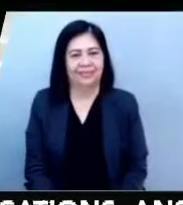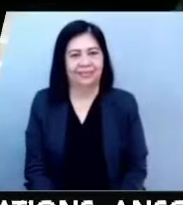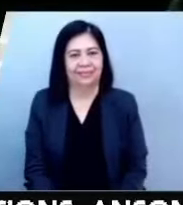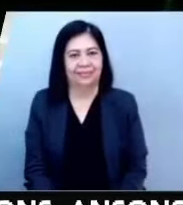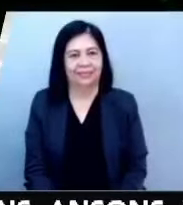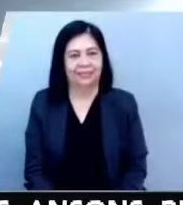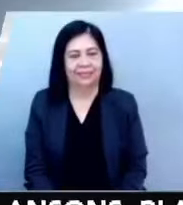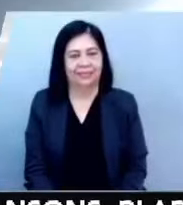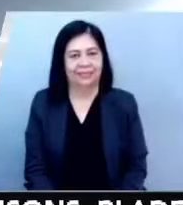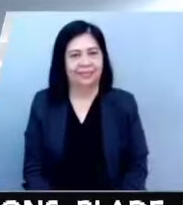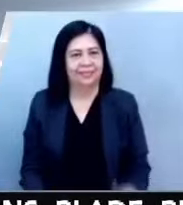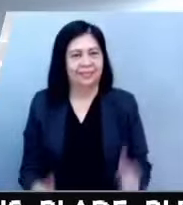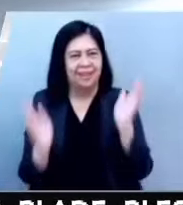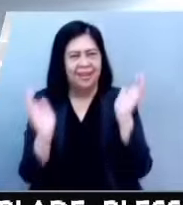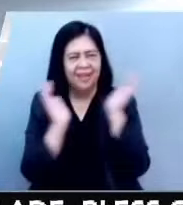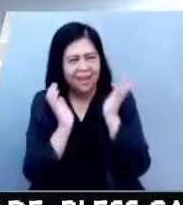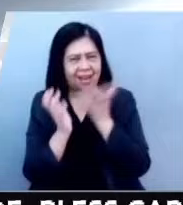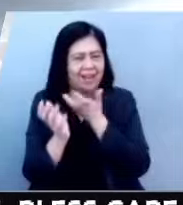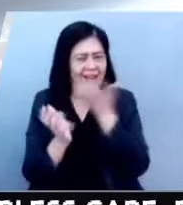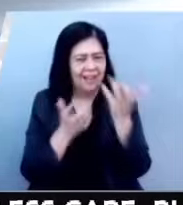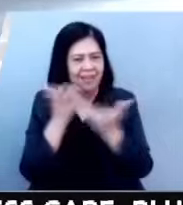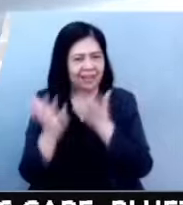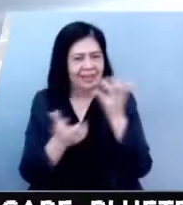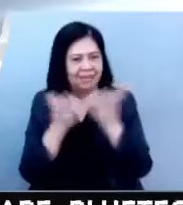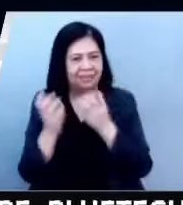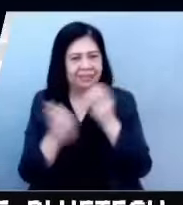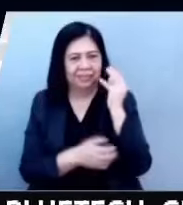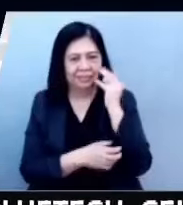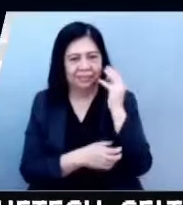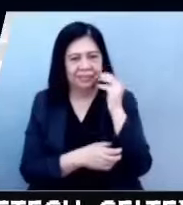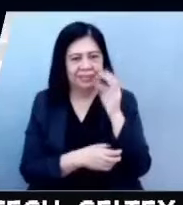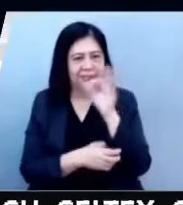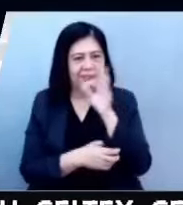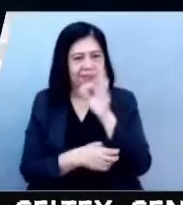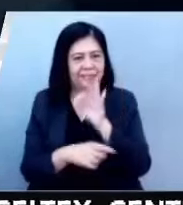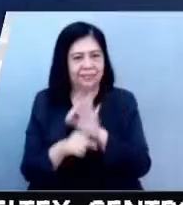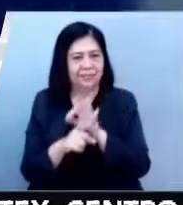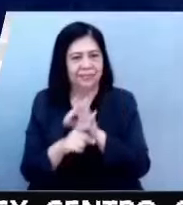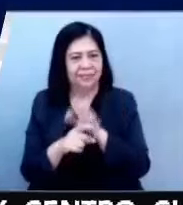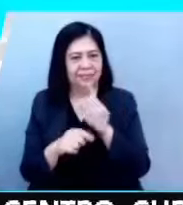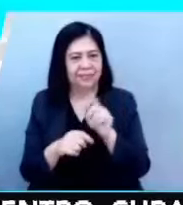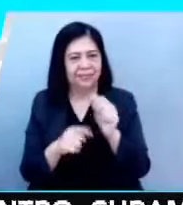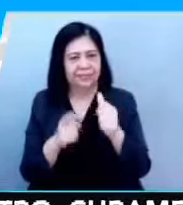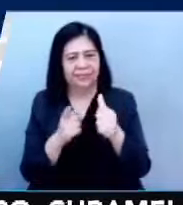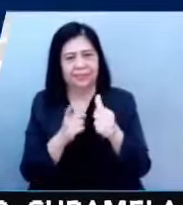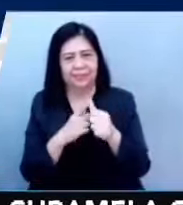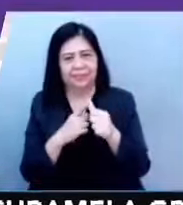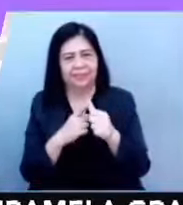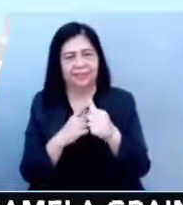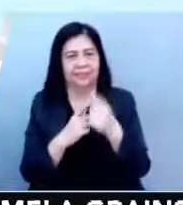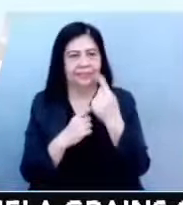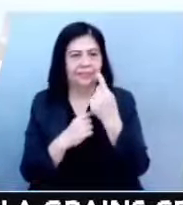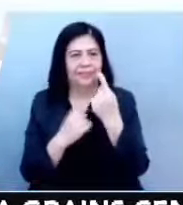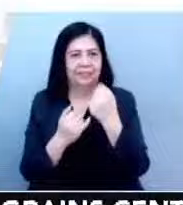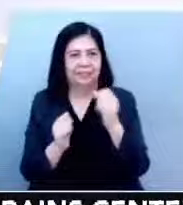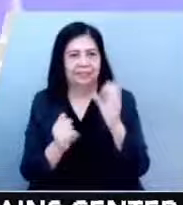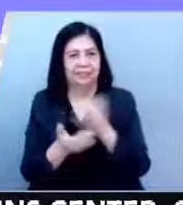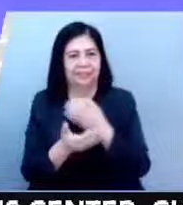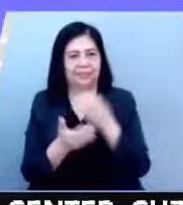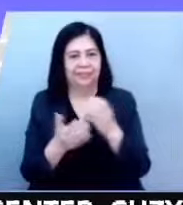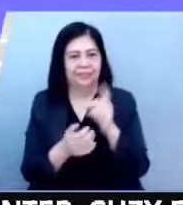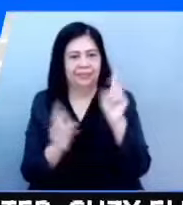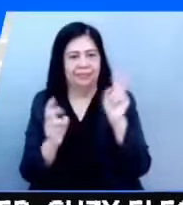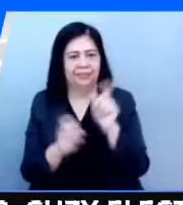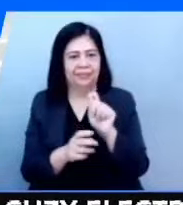Sinalubong ng hiyawan si GOT7 member Mark Tuan ng Filipino fans sa kanyang first solo concert dito sa bansa na The Other Side